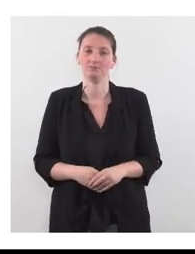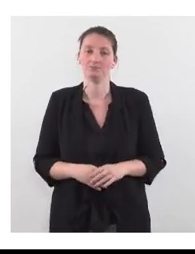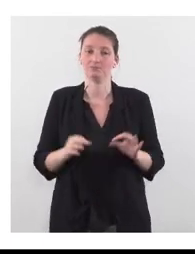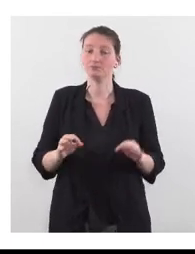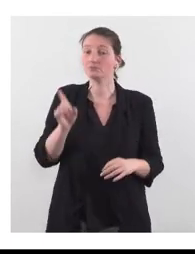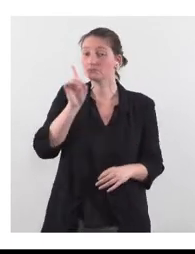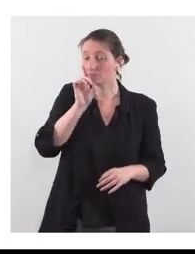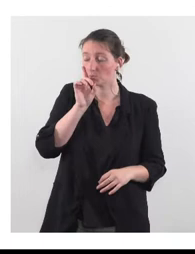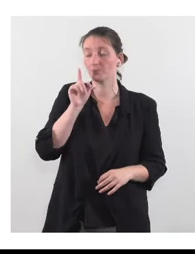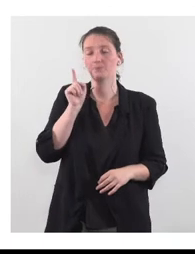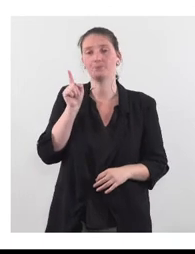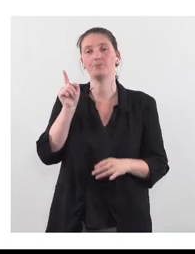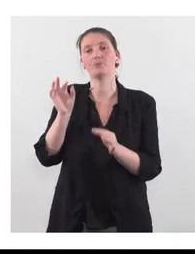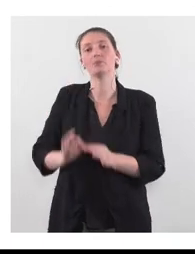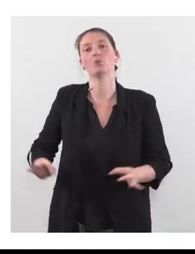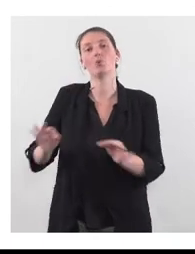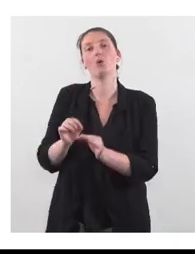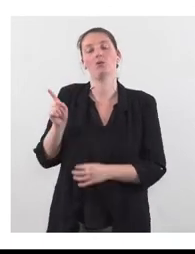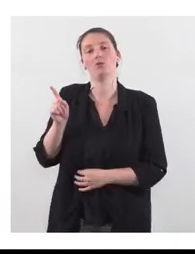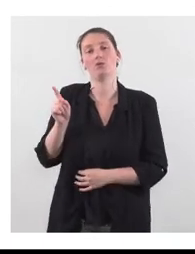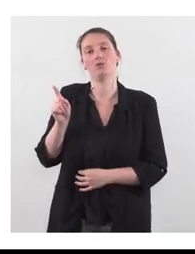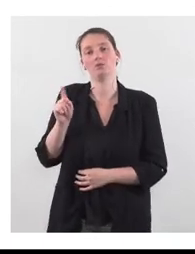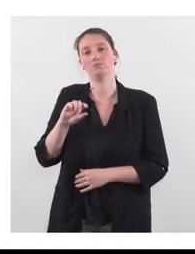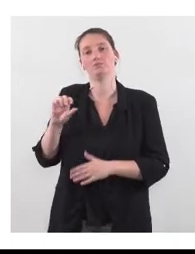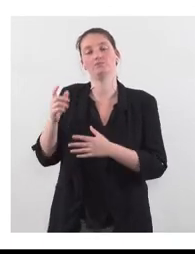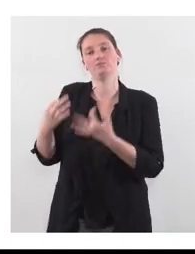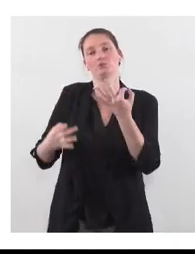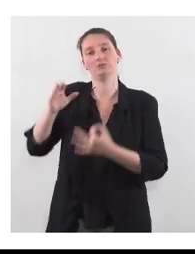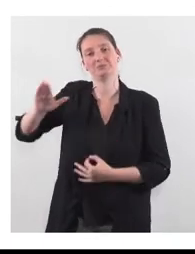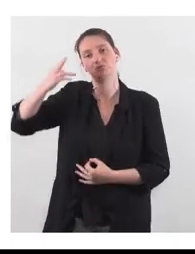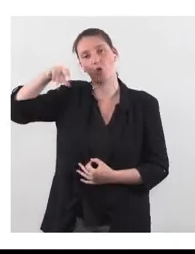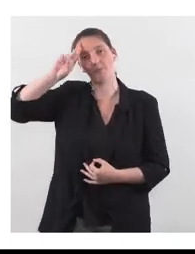puisque la Cour à Luxembourg l'a dit.